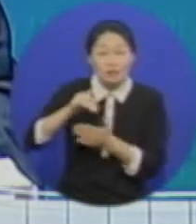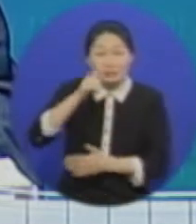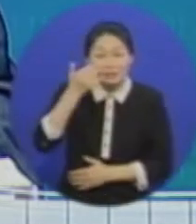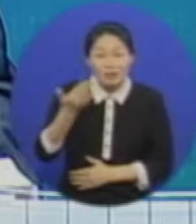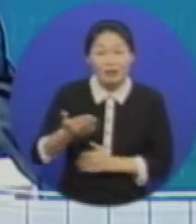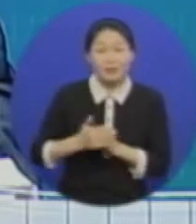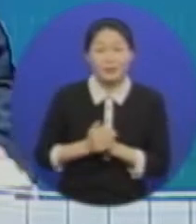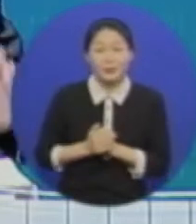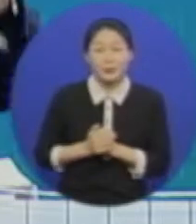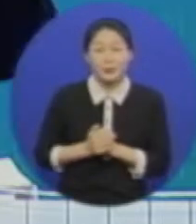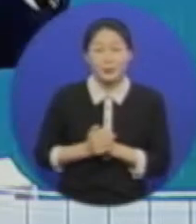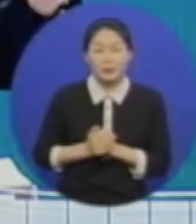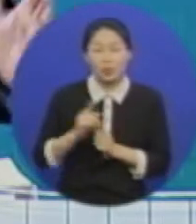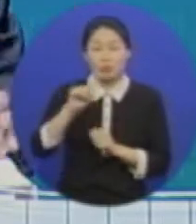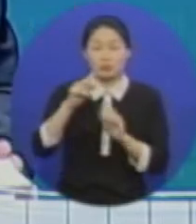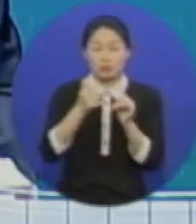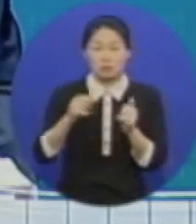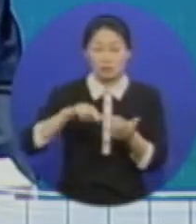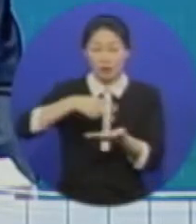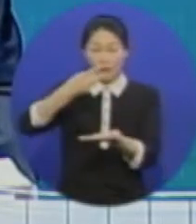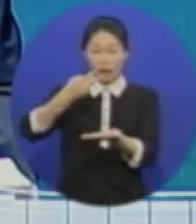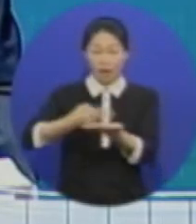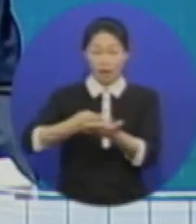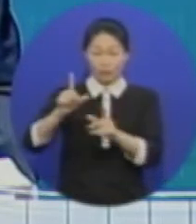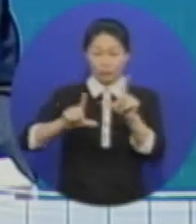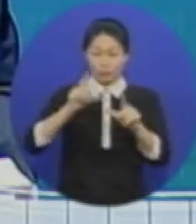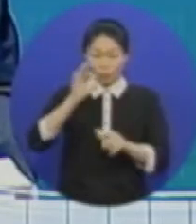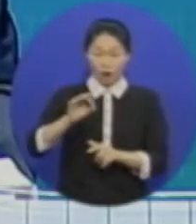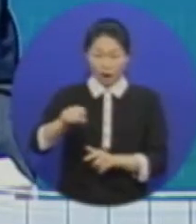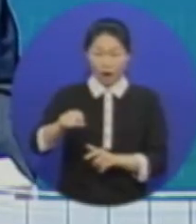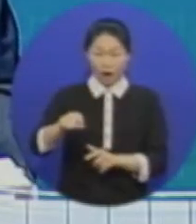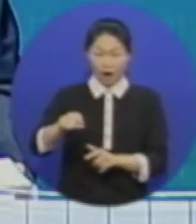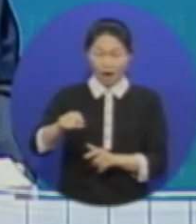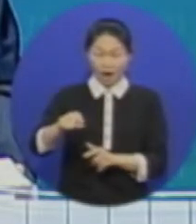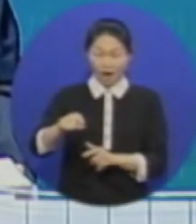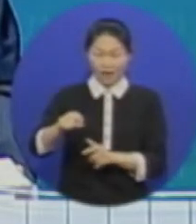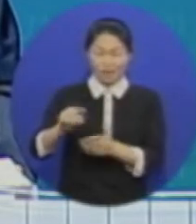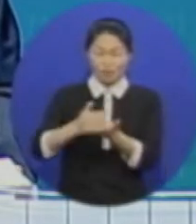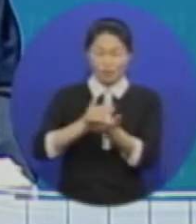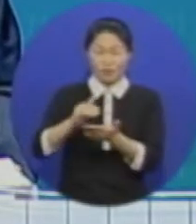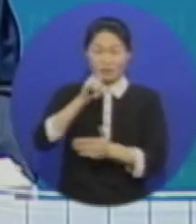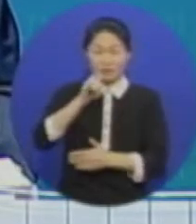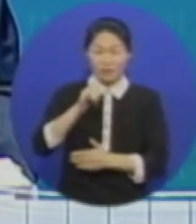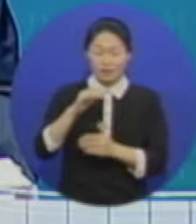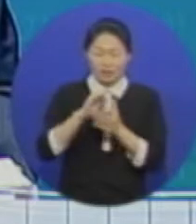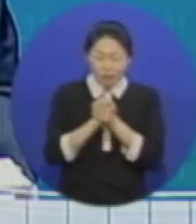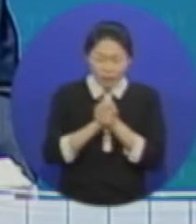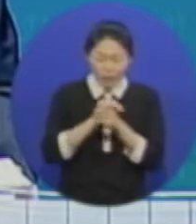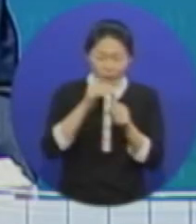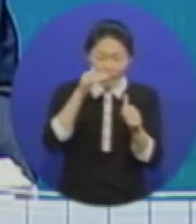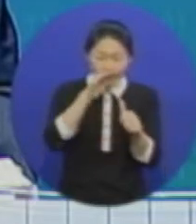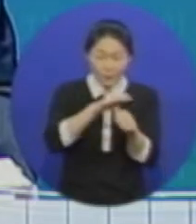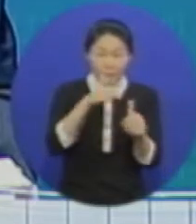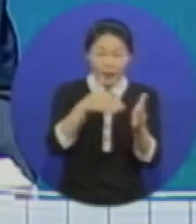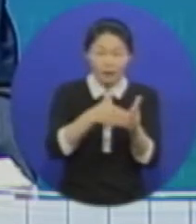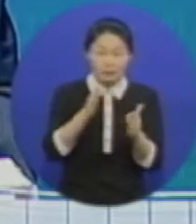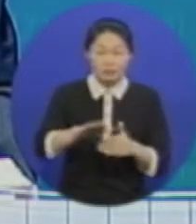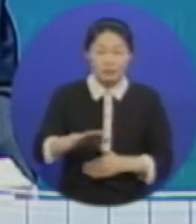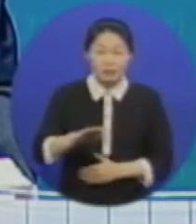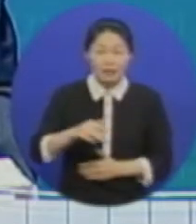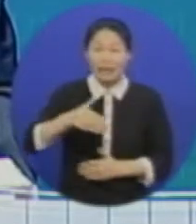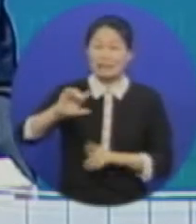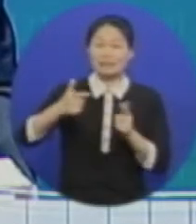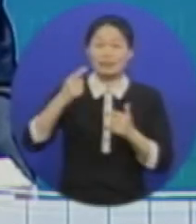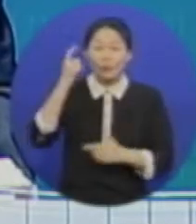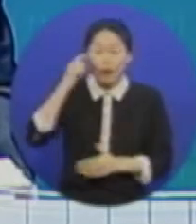분들은 쓰러지는 것으로 분별하는 분이 계세요 기도의 드렸는데 도 안 가시는 거예요 안 쓰러졌다는